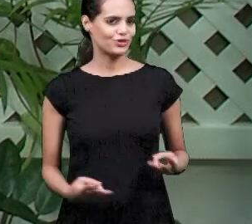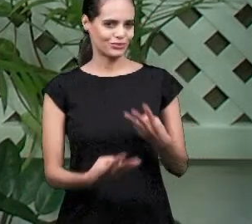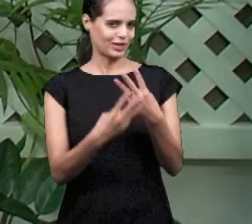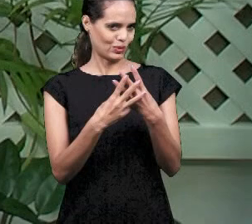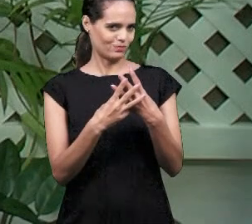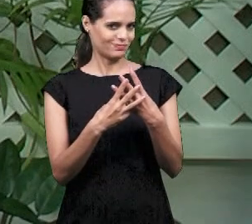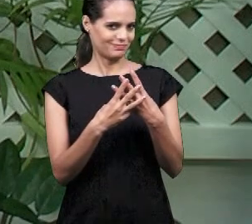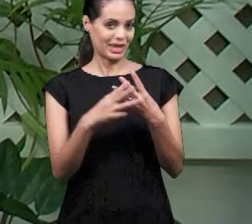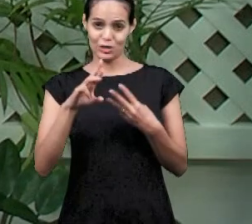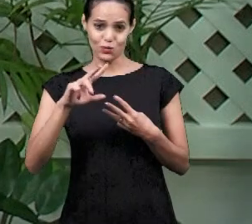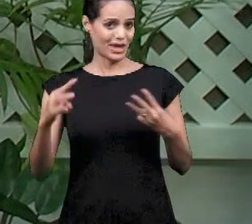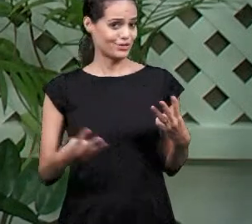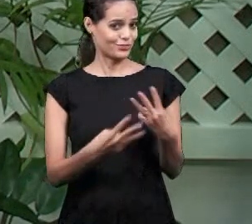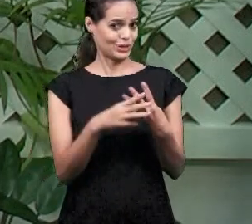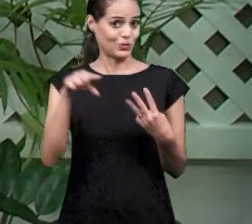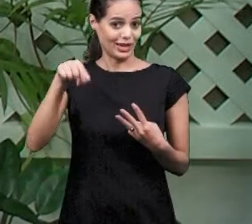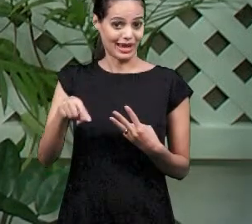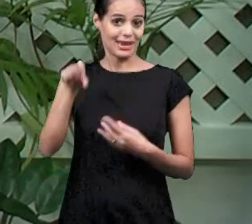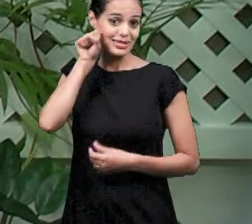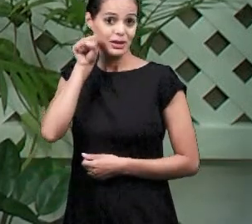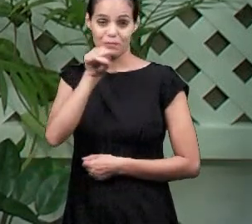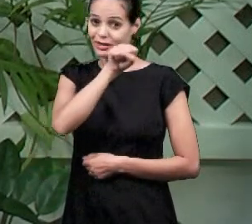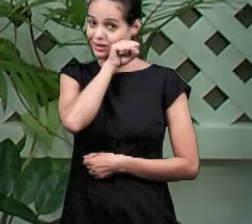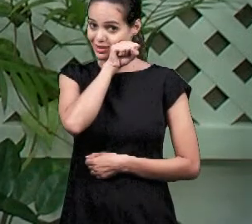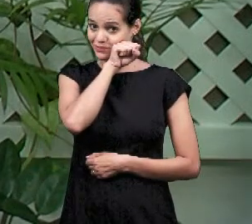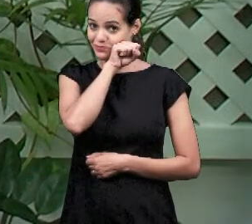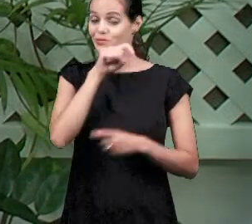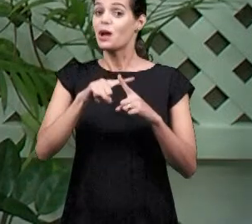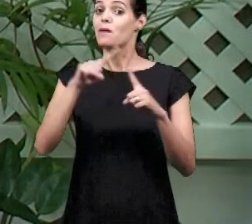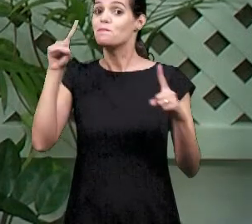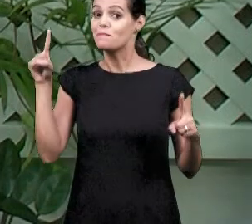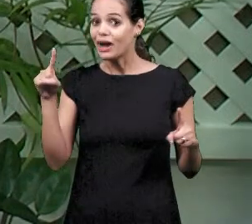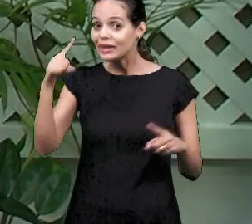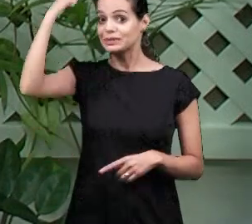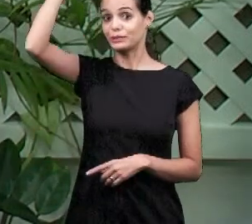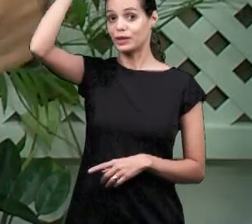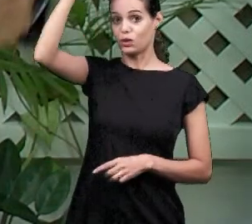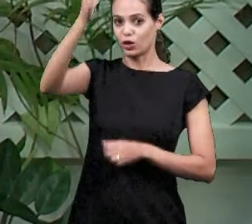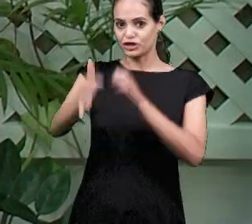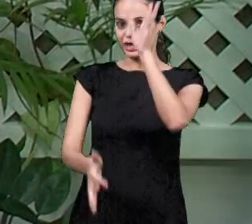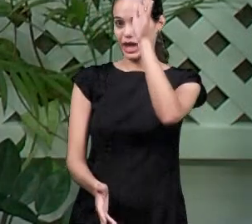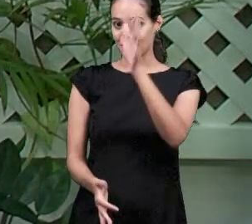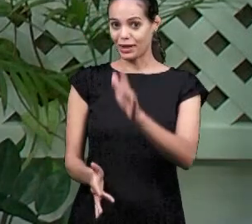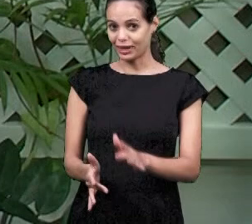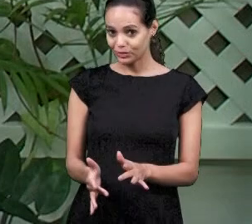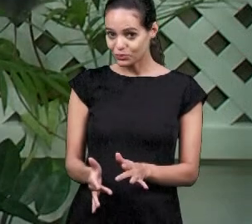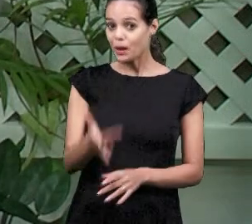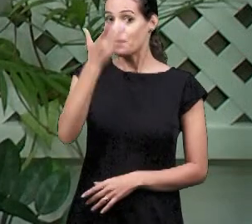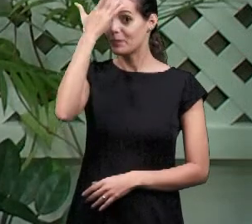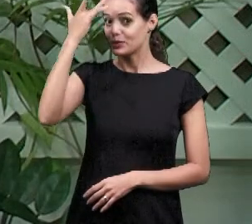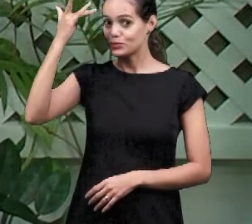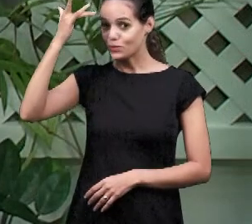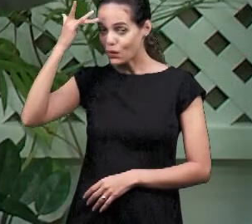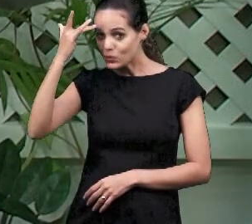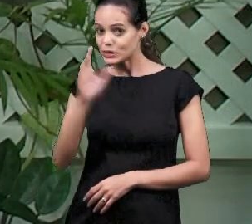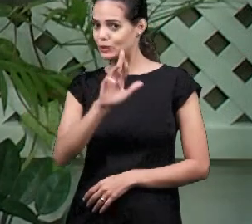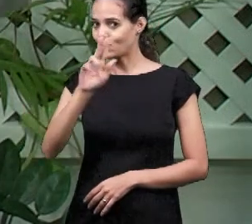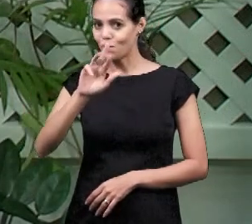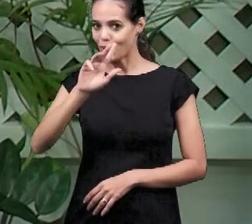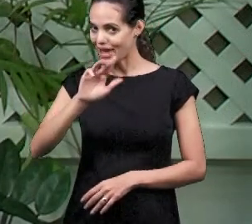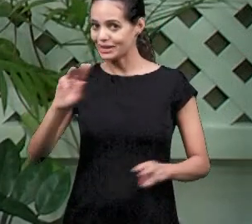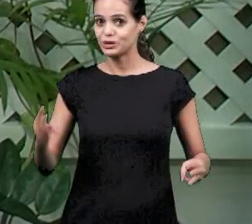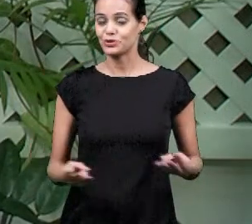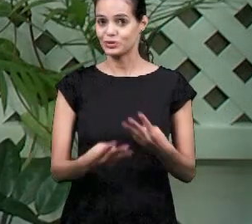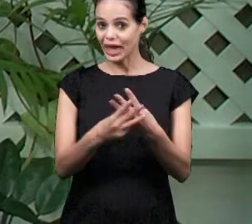Dans la descente du Saint-Esprit, le jour de la Pentecôte, l'ordre du Seigneur pour Pierre, c'était qu'il aille à